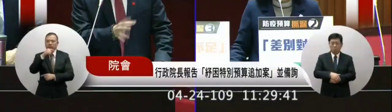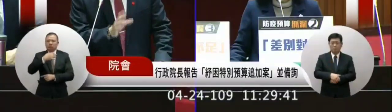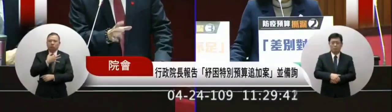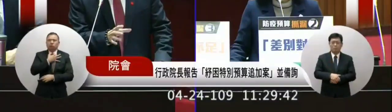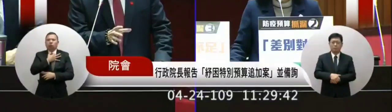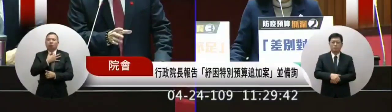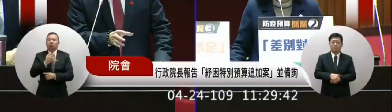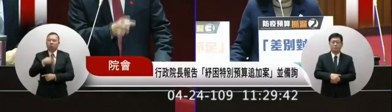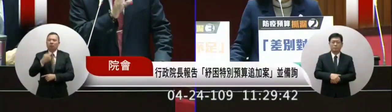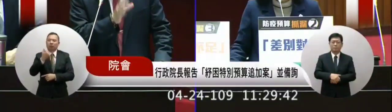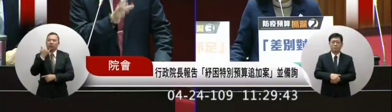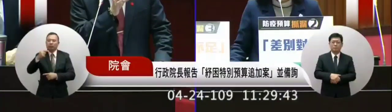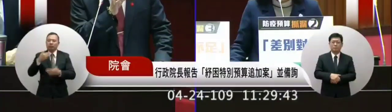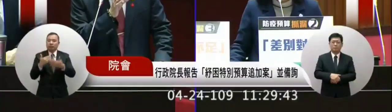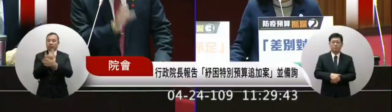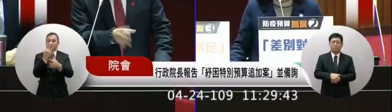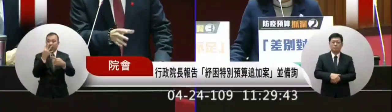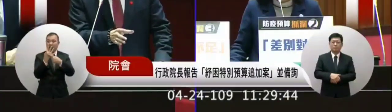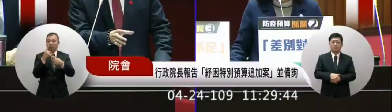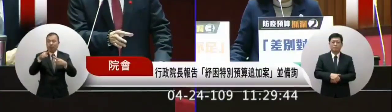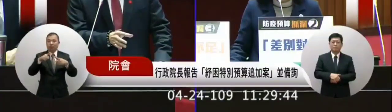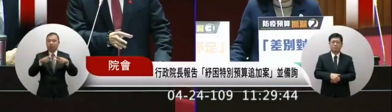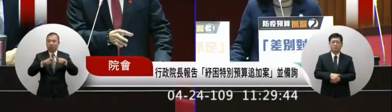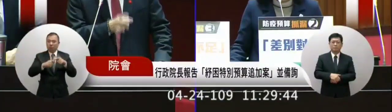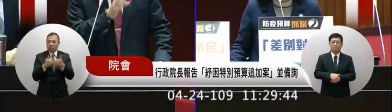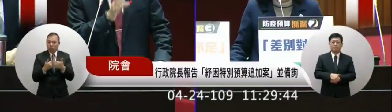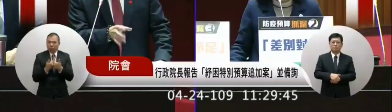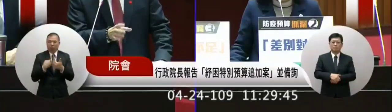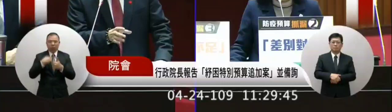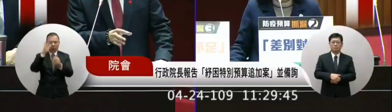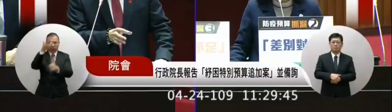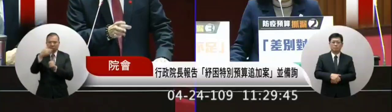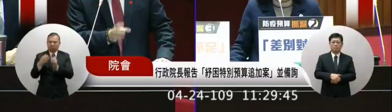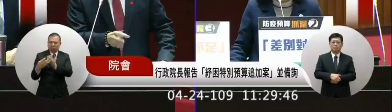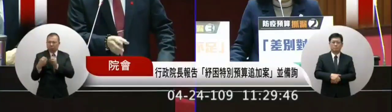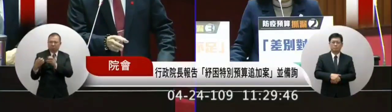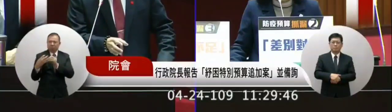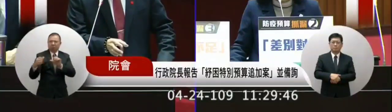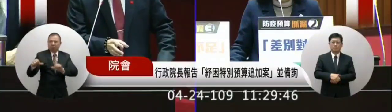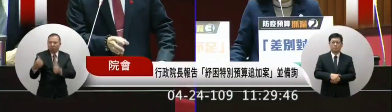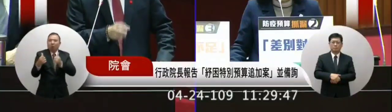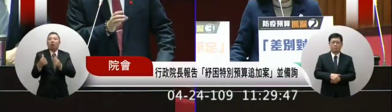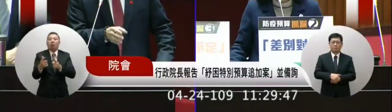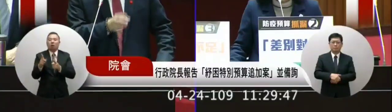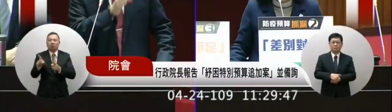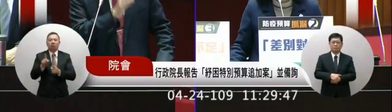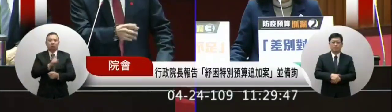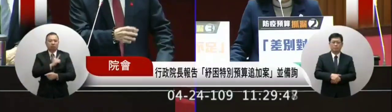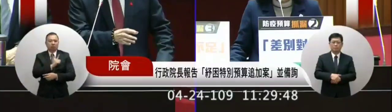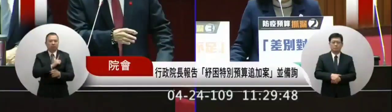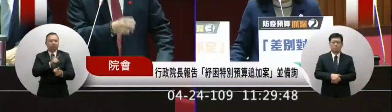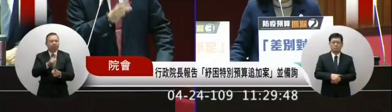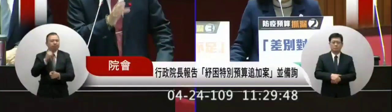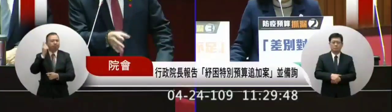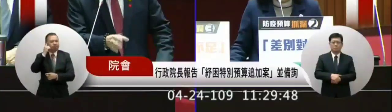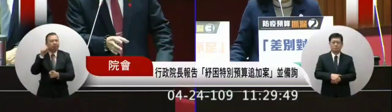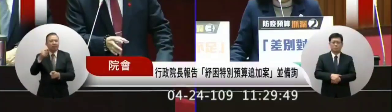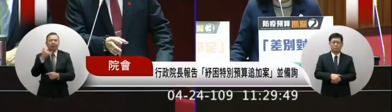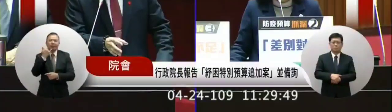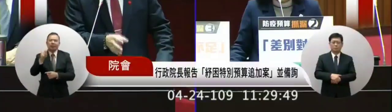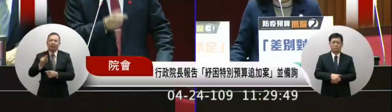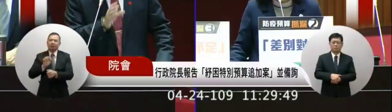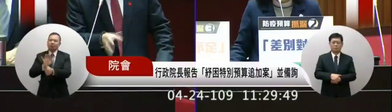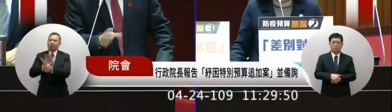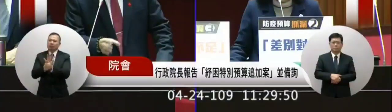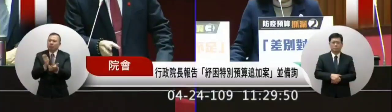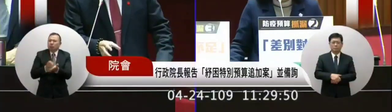来甲产业工会，大家谈出一个共识。哦。啊，佮达到讲会当安怎，就是较省嘞。较方